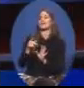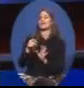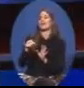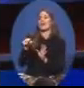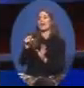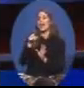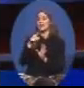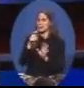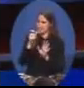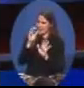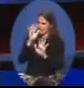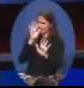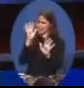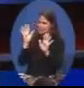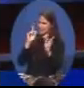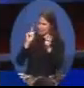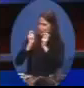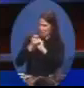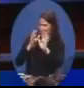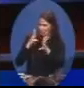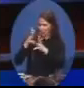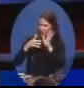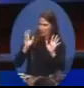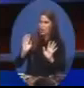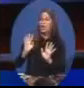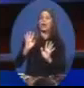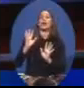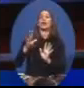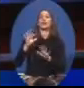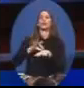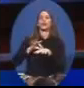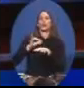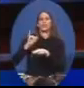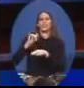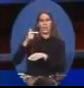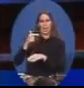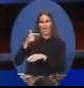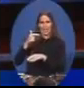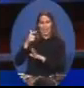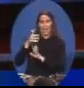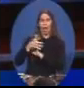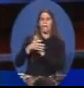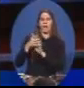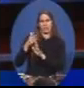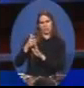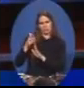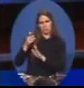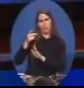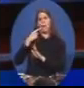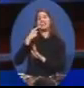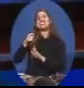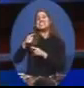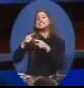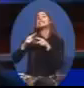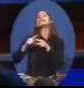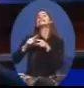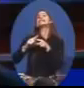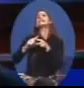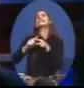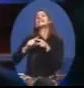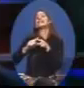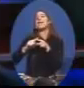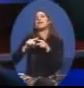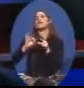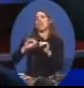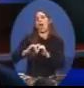את הדברים מהקשרה, מה שנאמר ועל ידי חבר כנסת דוקטור יוסף ג'בארין, אמר שזה סימנים של